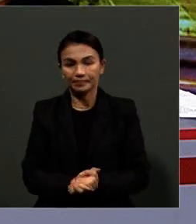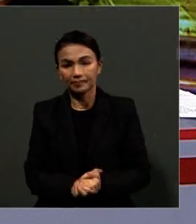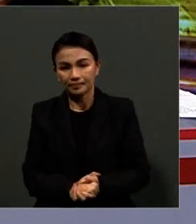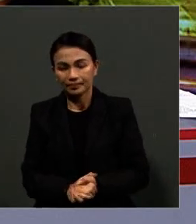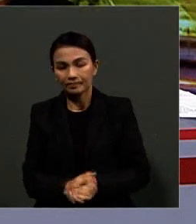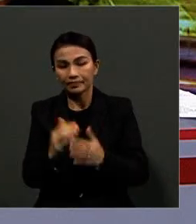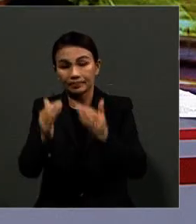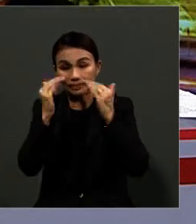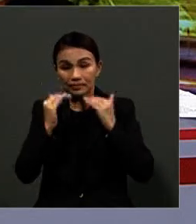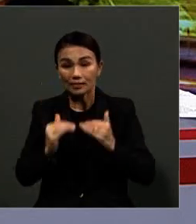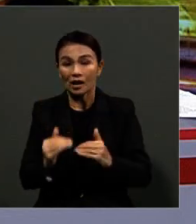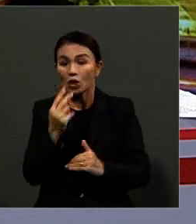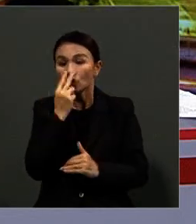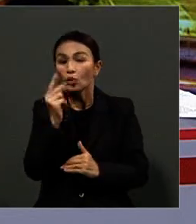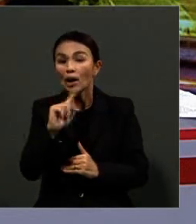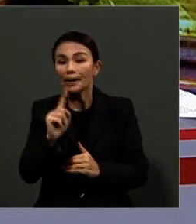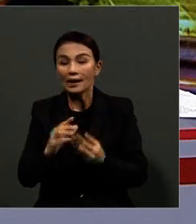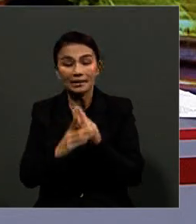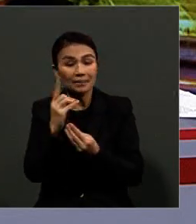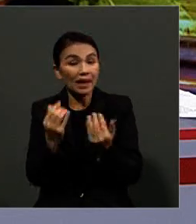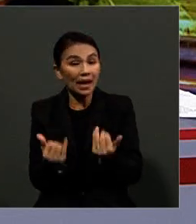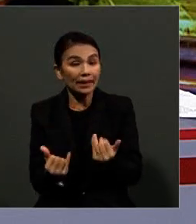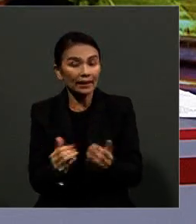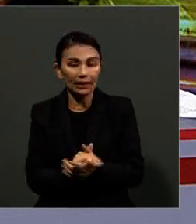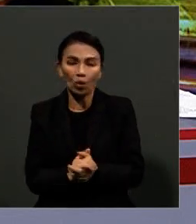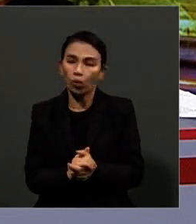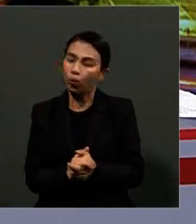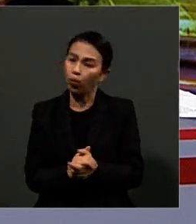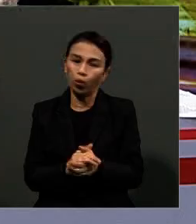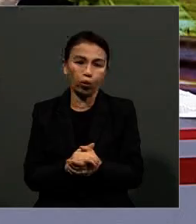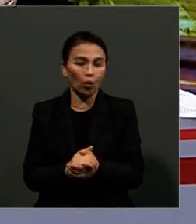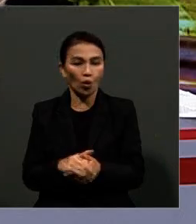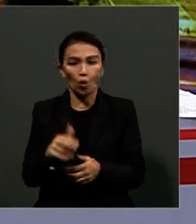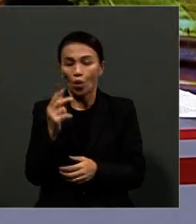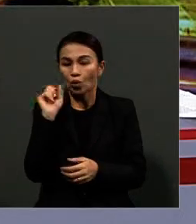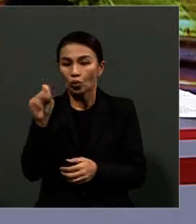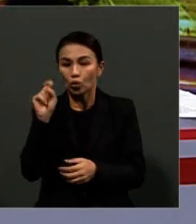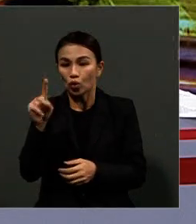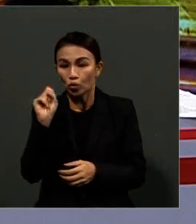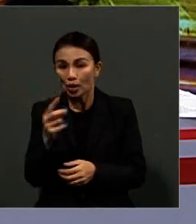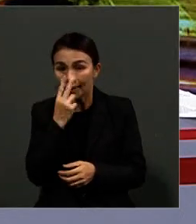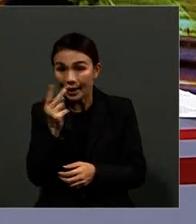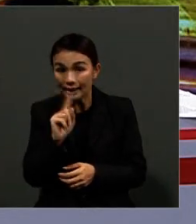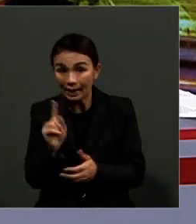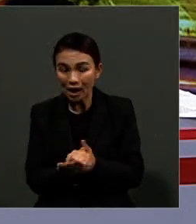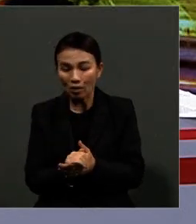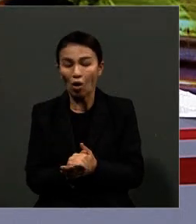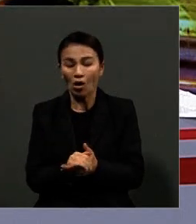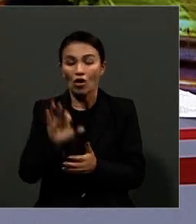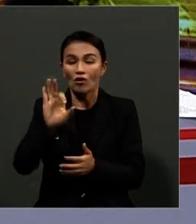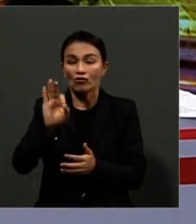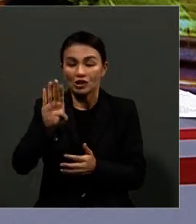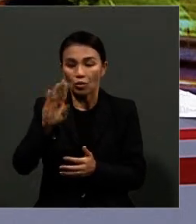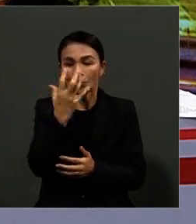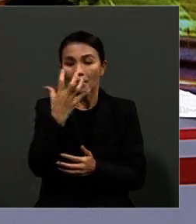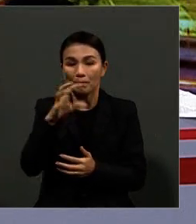มาดูอีก1ึเรื่องนะครับคุณผู้ชมอันนี้ของสุดสัปดาห์นี้นี่แหละที่เป็นเรื่องร้อนมากเลยเราเห็นภาพเโพสต์กันเนี่ยนะฮะโอ้โหในโลกออนไลน์คนแชร์กันเยอะ